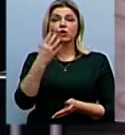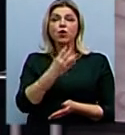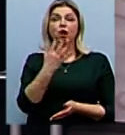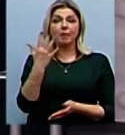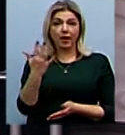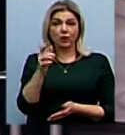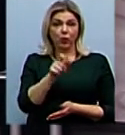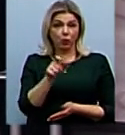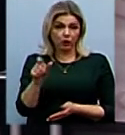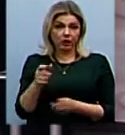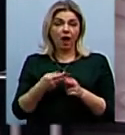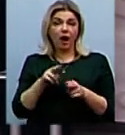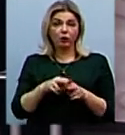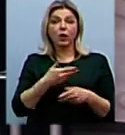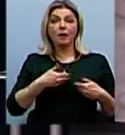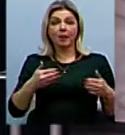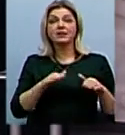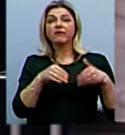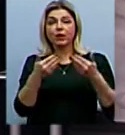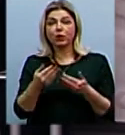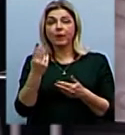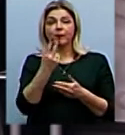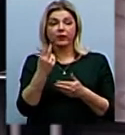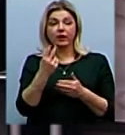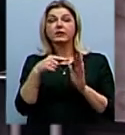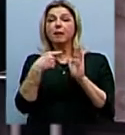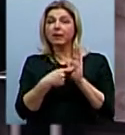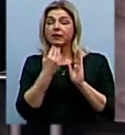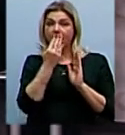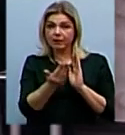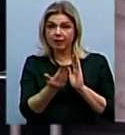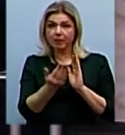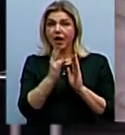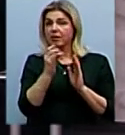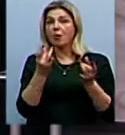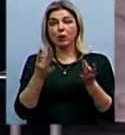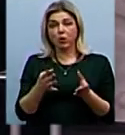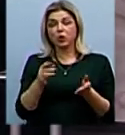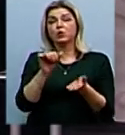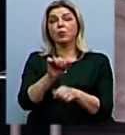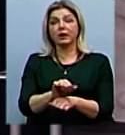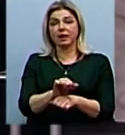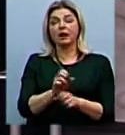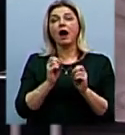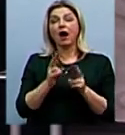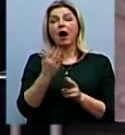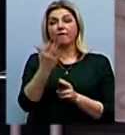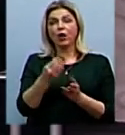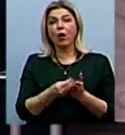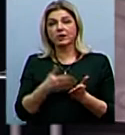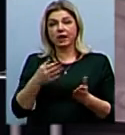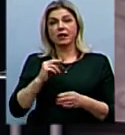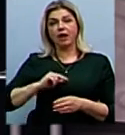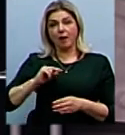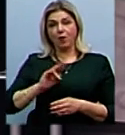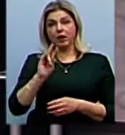45 людей, до яких ми звернулися. 26 із запитанням. Із запитанням, так. Наскільки ви оцінюєте роботу